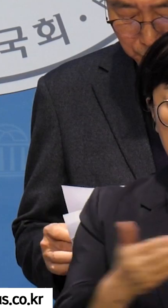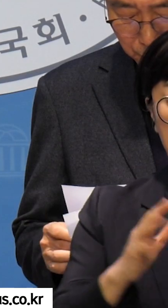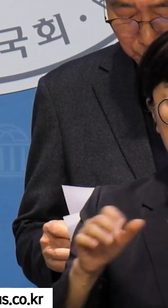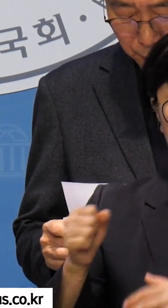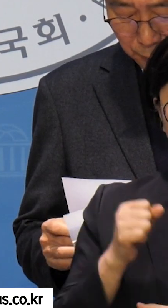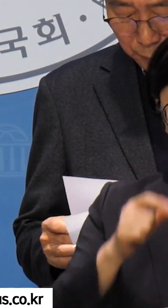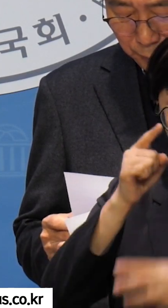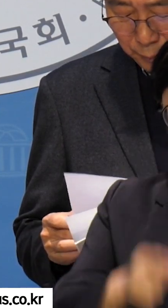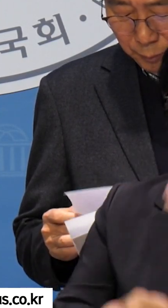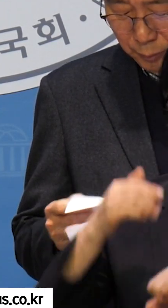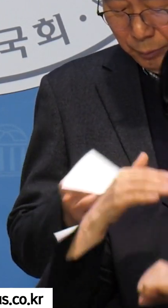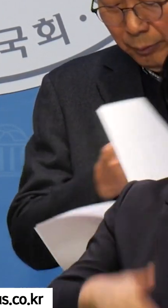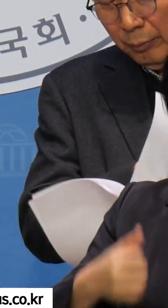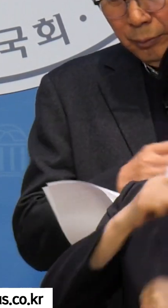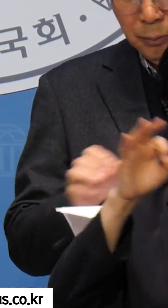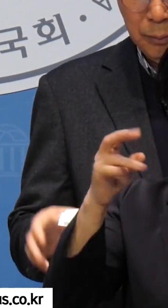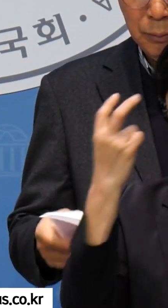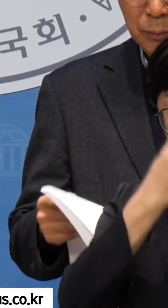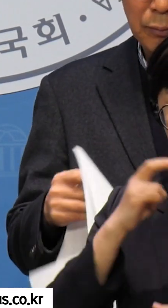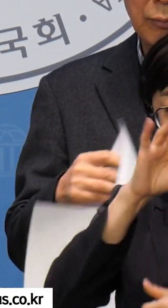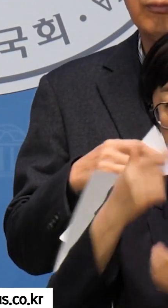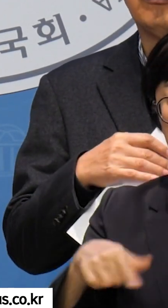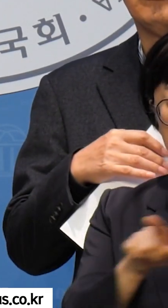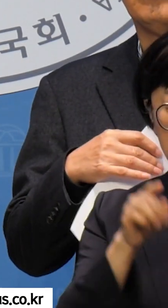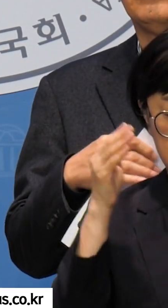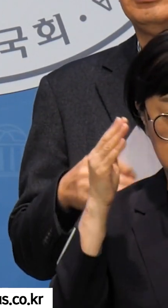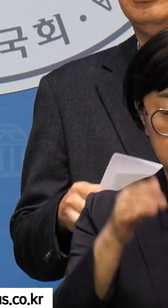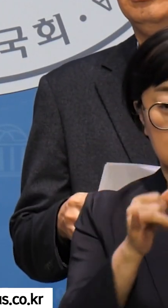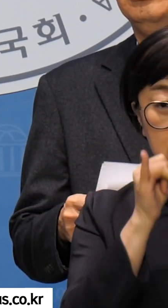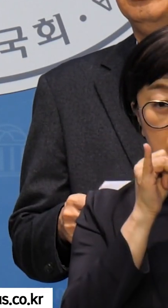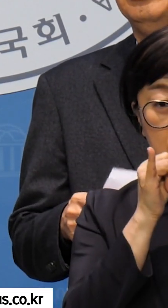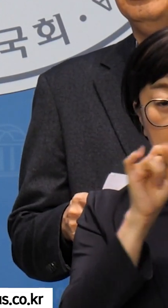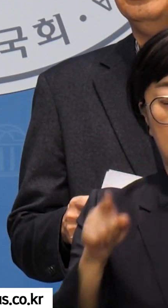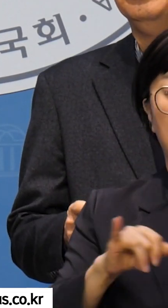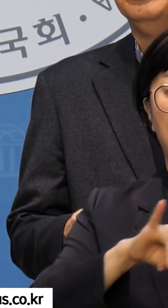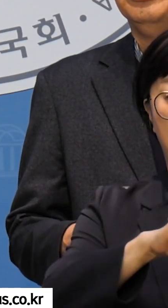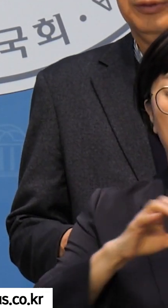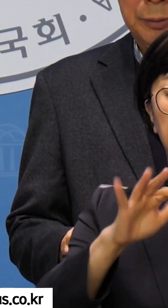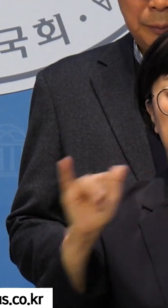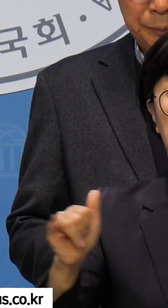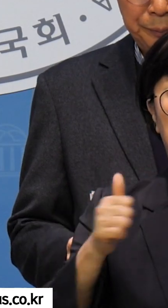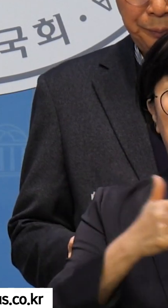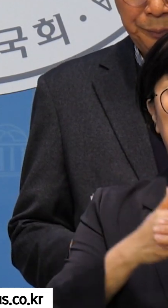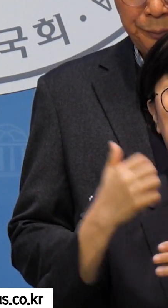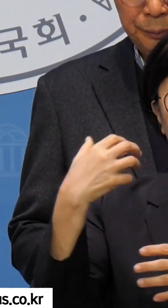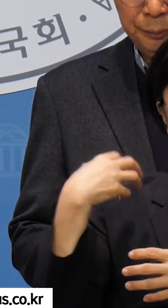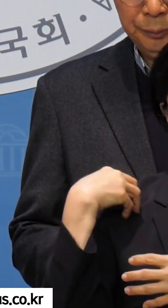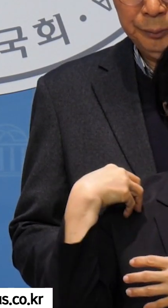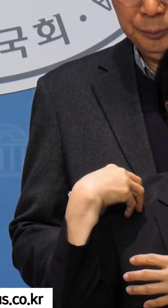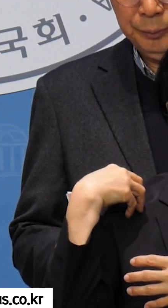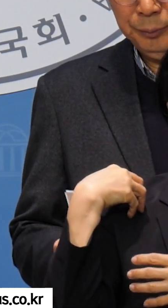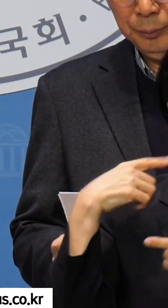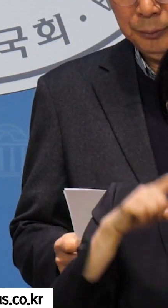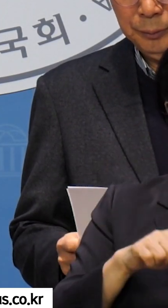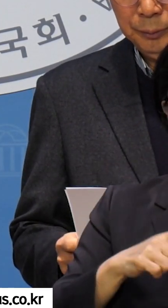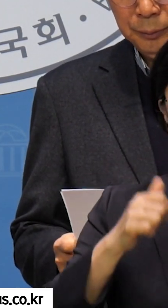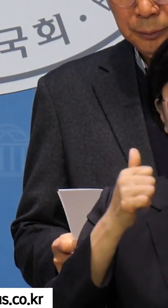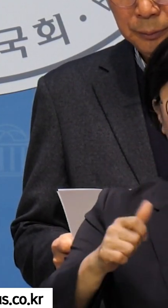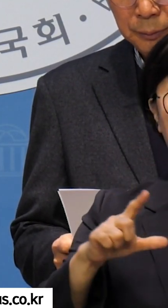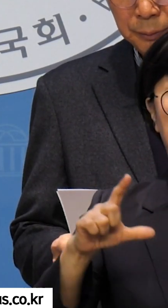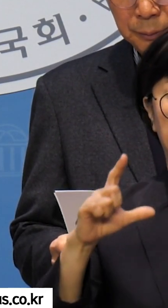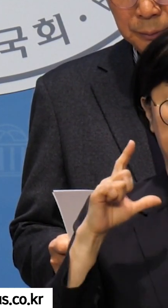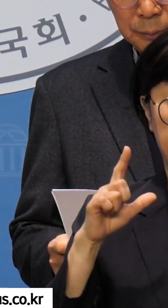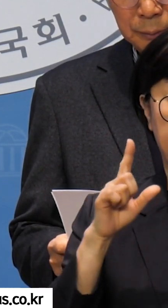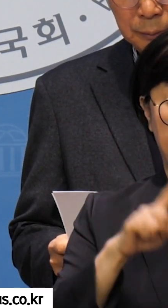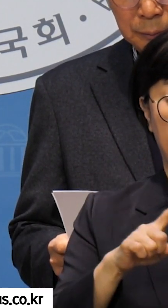국민의힘이 윤석열표 예산안 지키기에만 몰두한다면 반드시 국민들께서 그 책임을 엄히 물으실